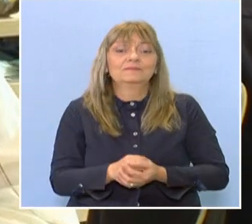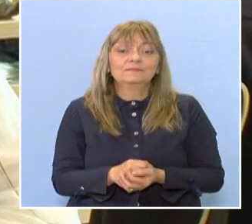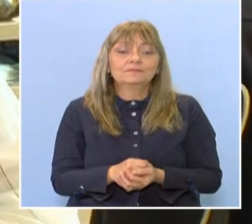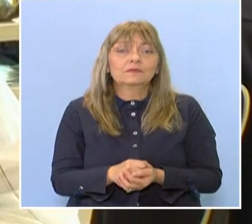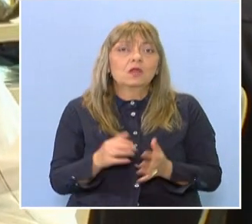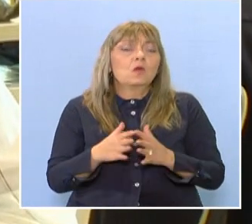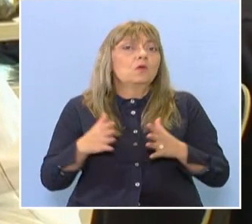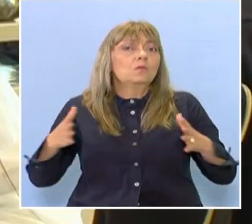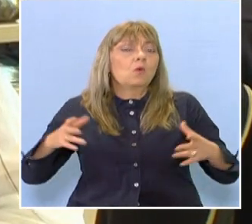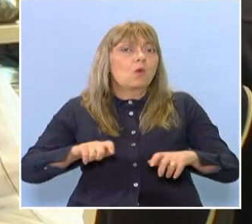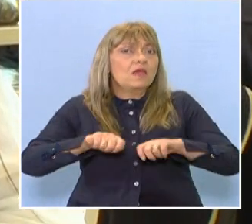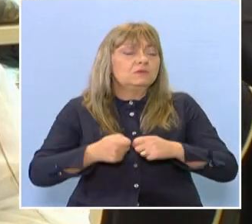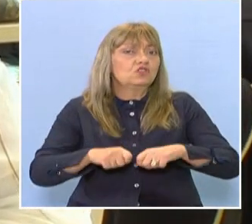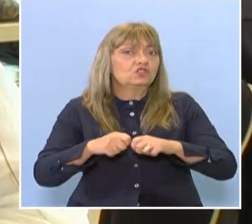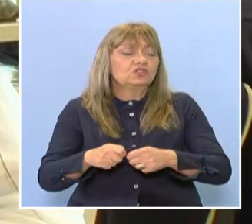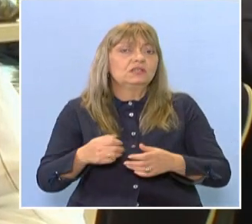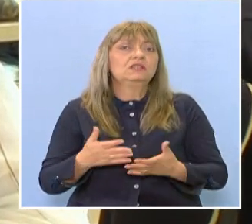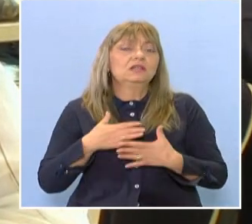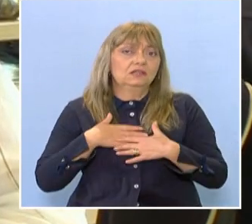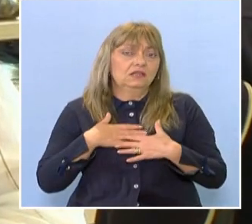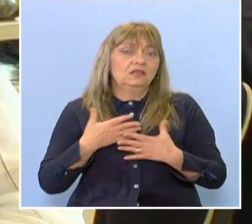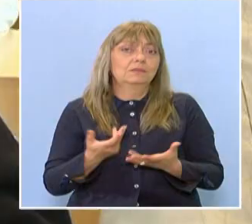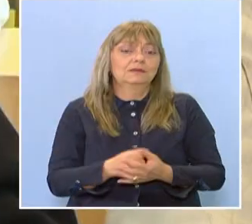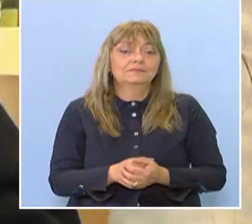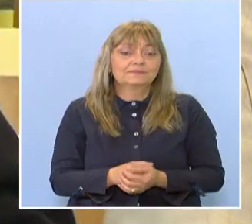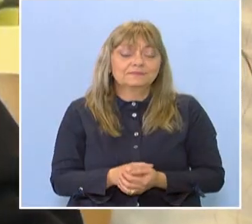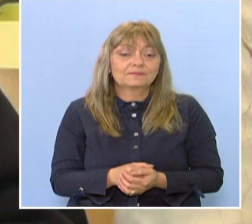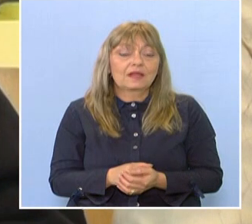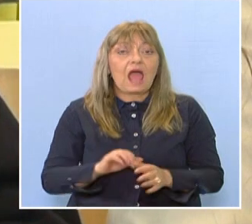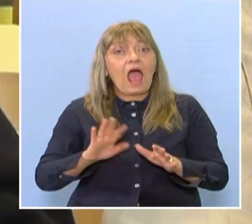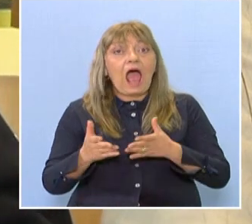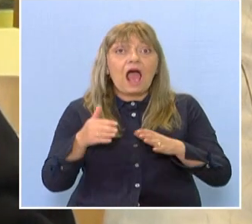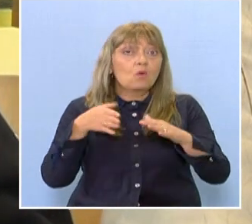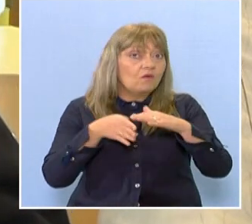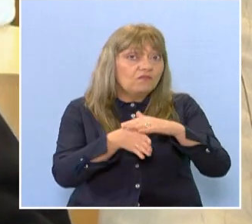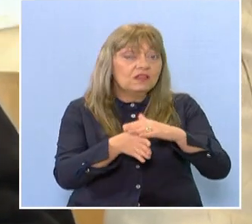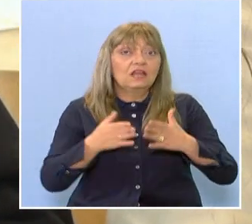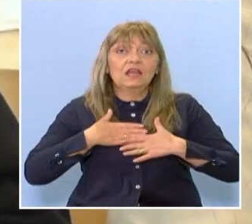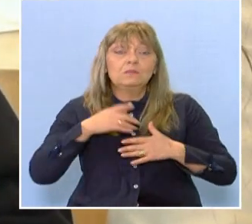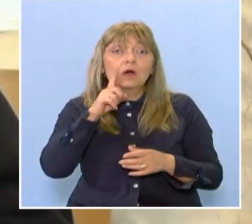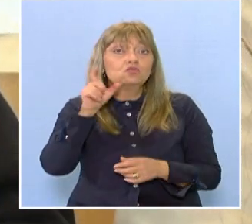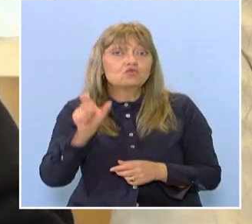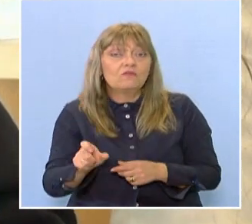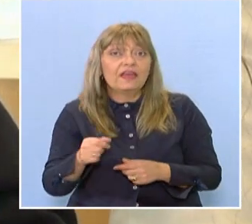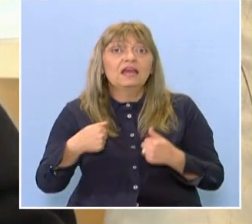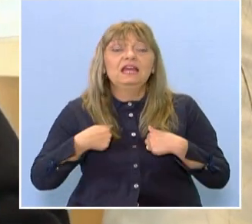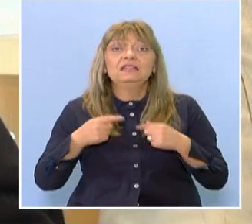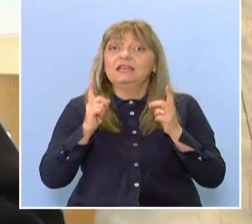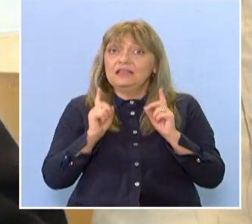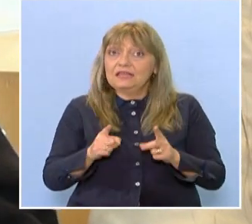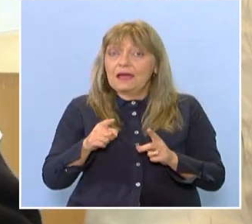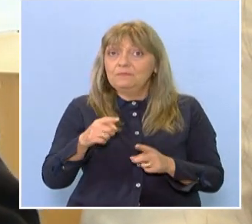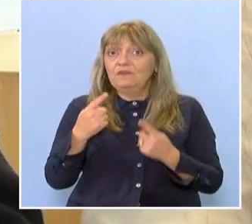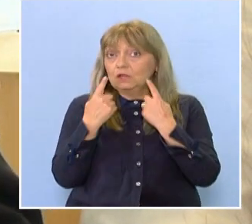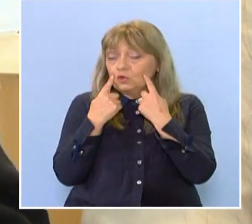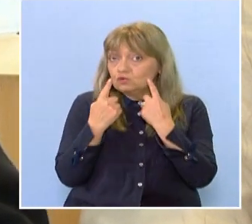много по-големи щети да се получи. Ако вътре има човек, ние трябва да се опитаме да